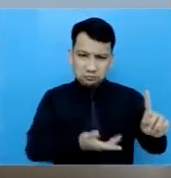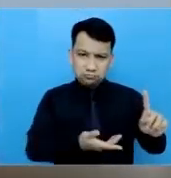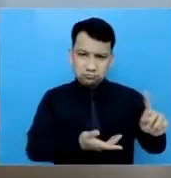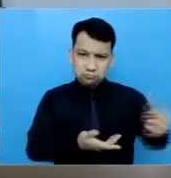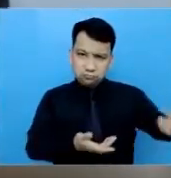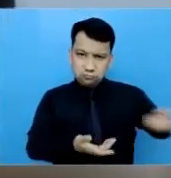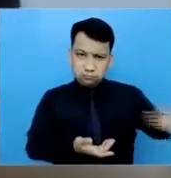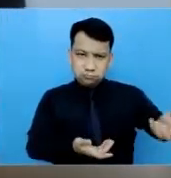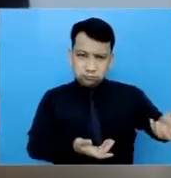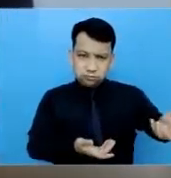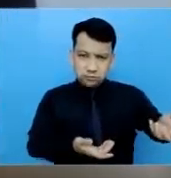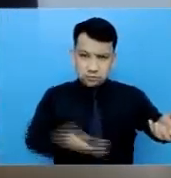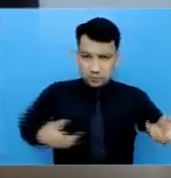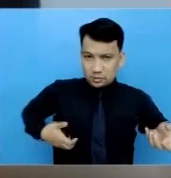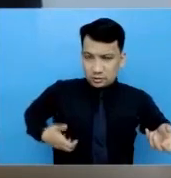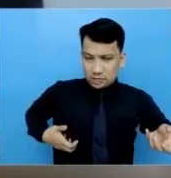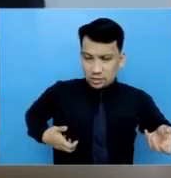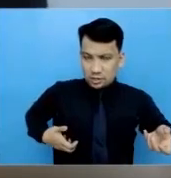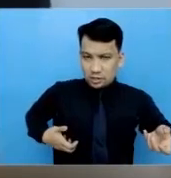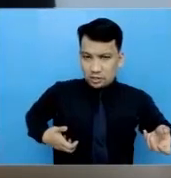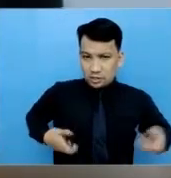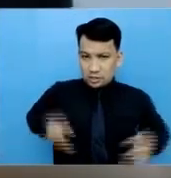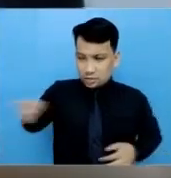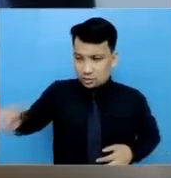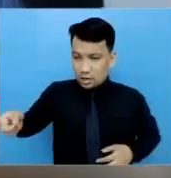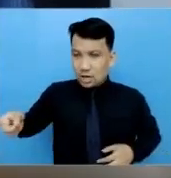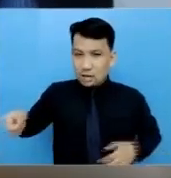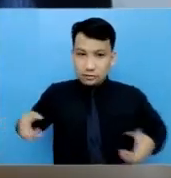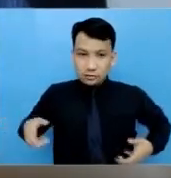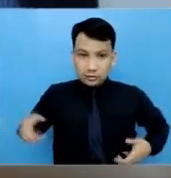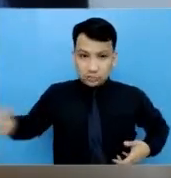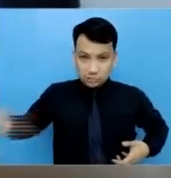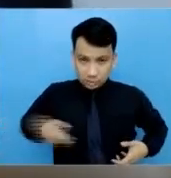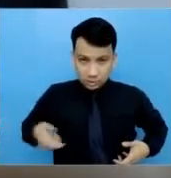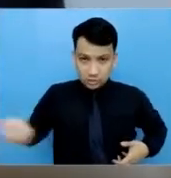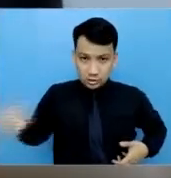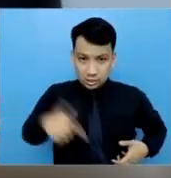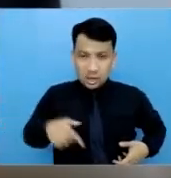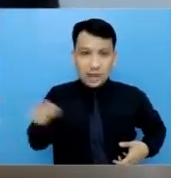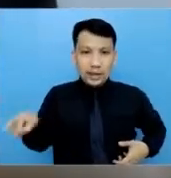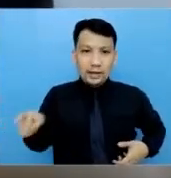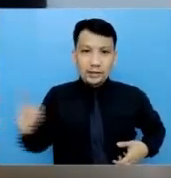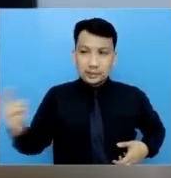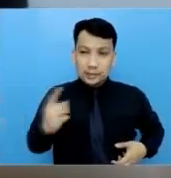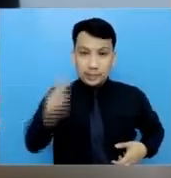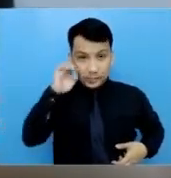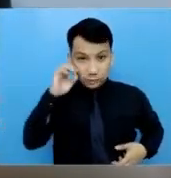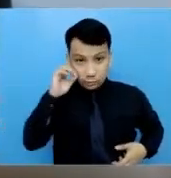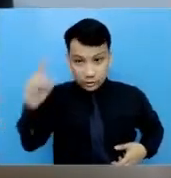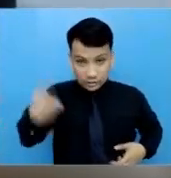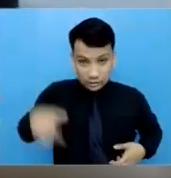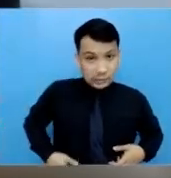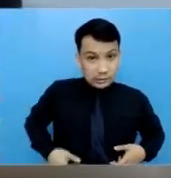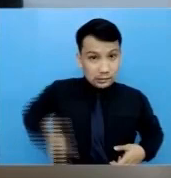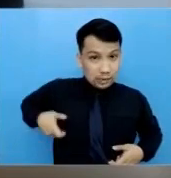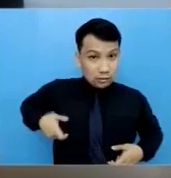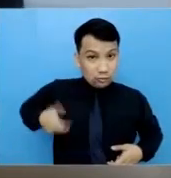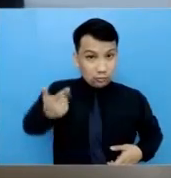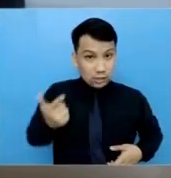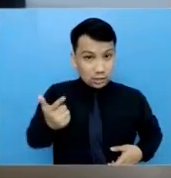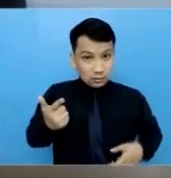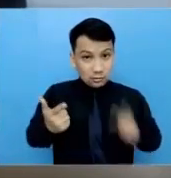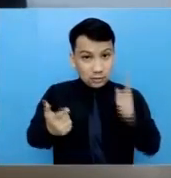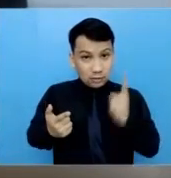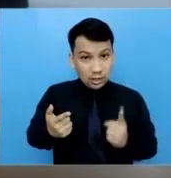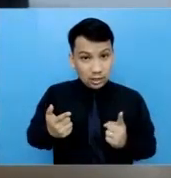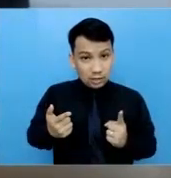may hawak-hawak ng manok, nandun sa tupadahan. Apo. Tapos Apo. Ngayon, dumating sa eksena itong si Edwin at agawin yung baril. Opo,